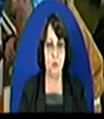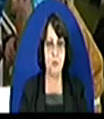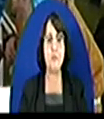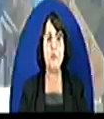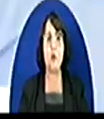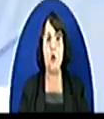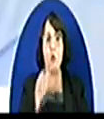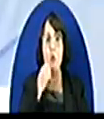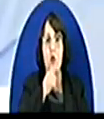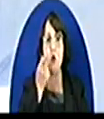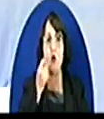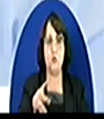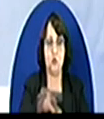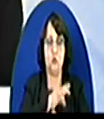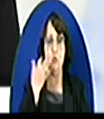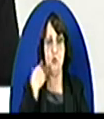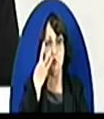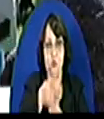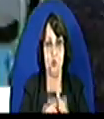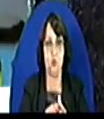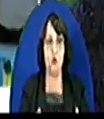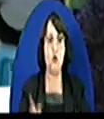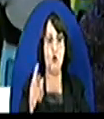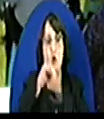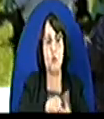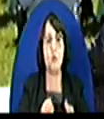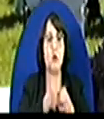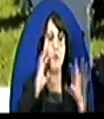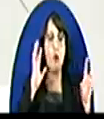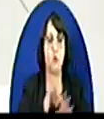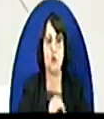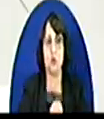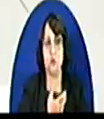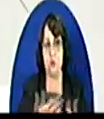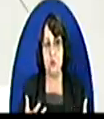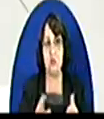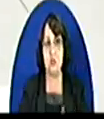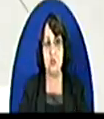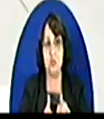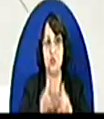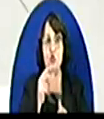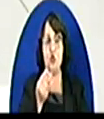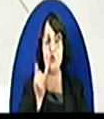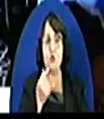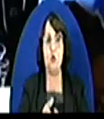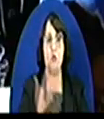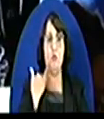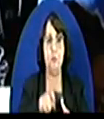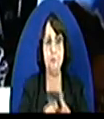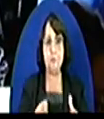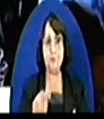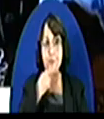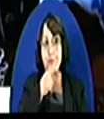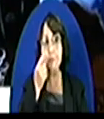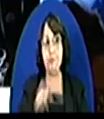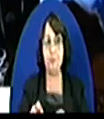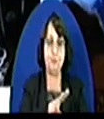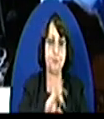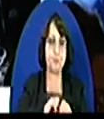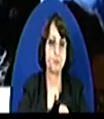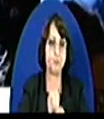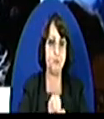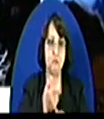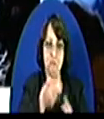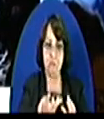Улаангом сумд өнгөрсөн 4 жил төрөнг оролт бүтээн байгуулалтын ажил баггүй хийгдсэн. Нэр дэвшигч Чойжил Сүрэн өнгөрсөн хугацаанд Улаангом сумд хийгдсэн ажлуудыг танилцуулахын